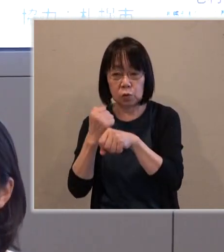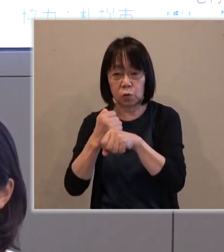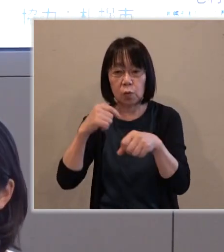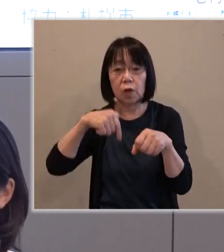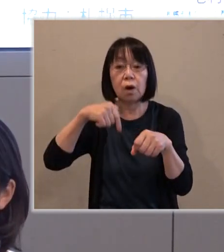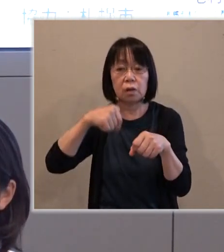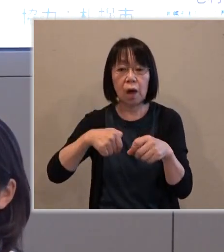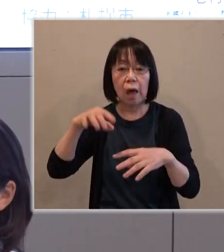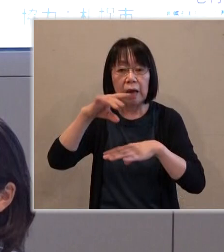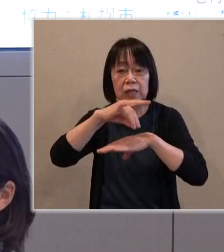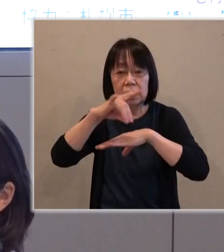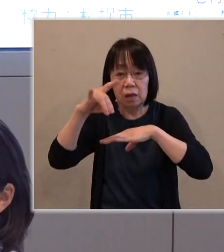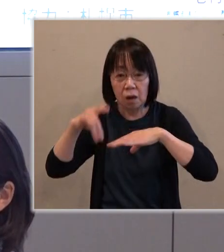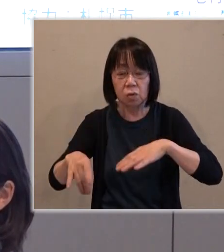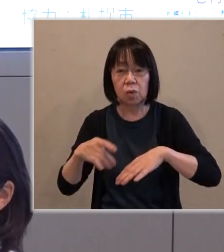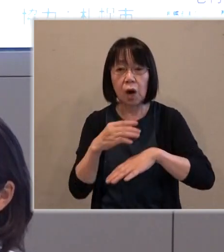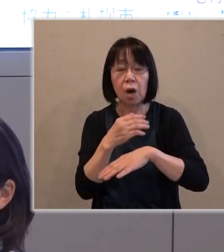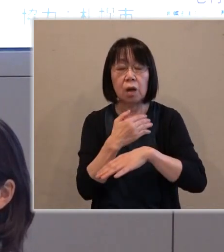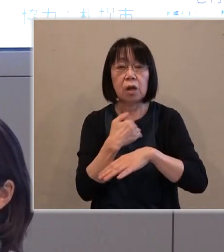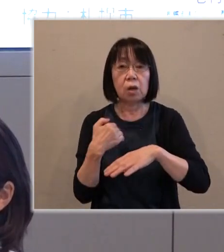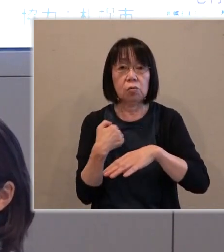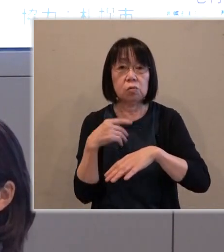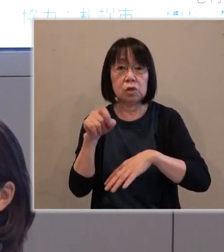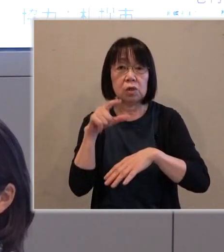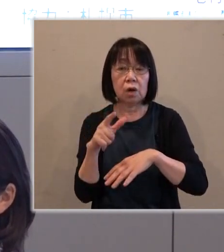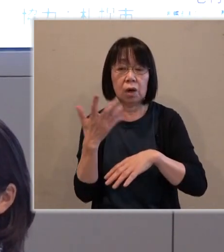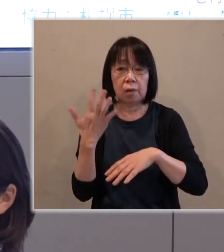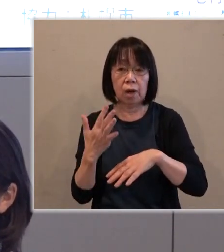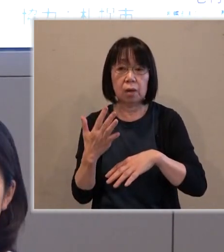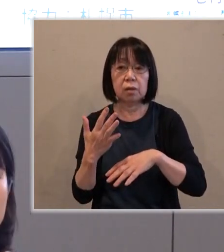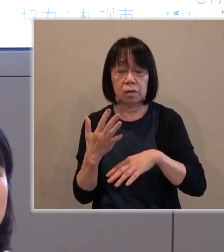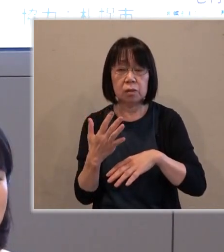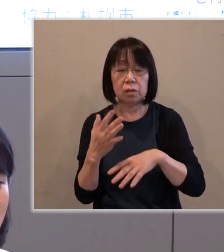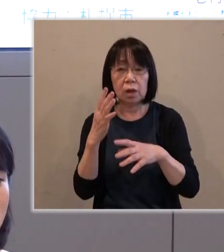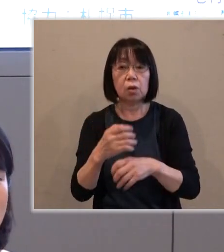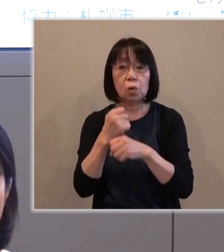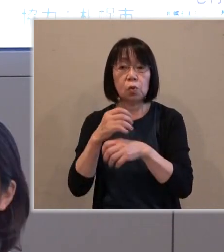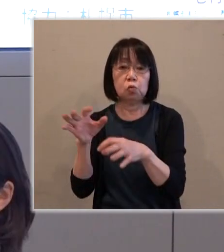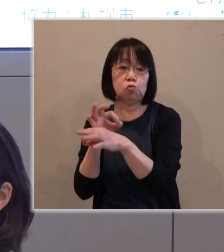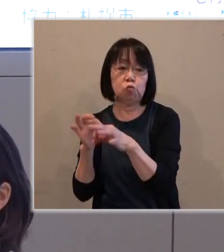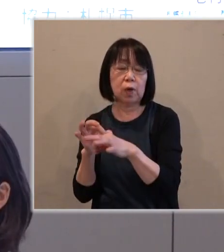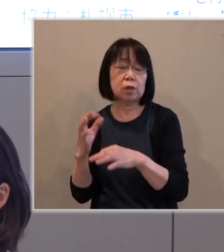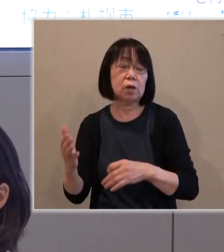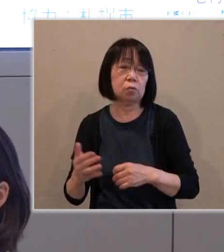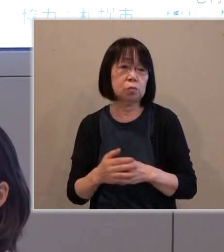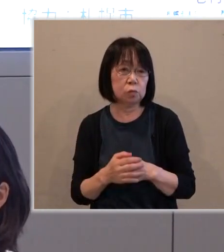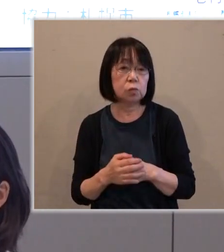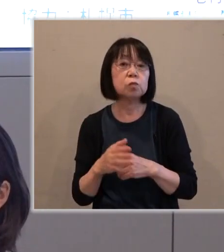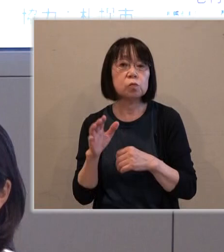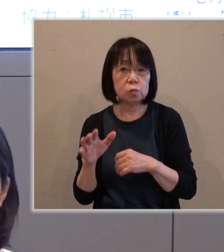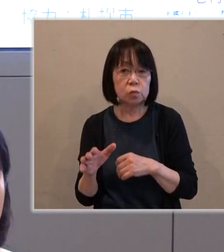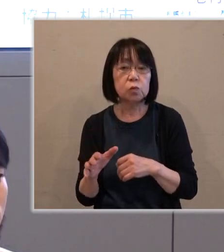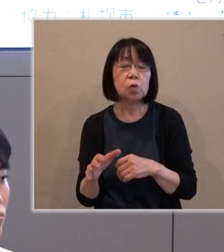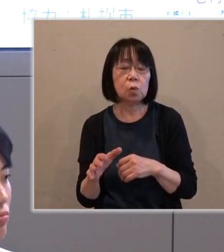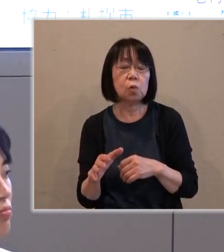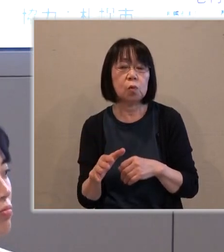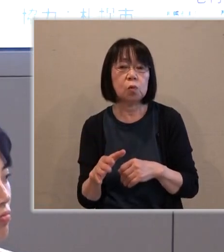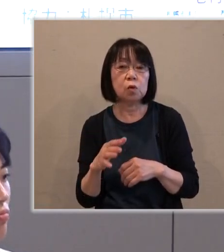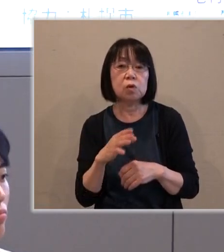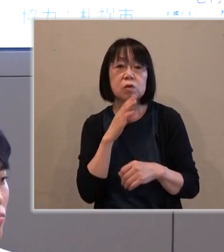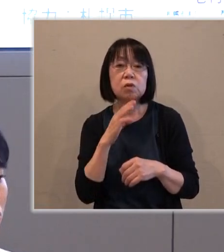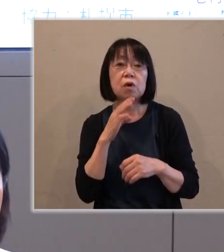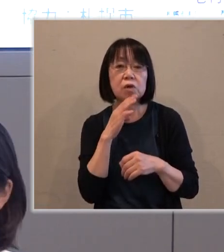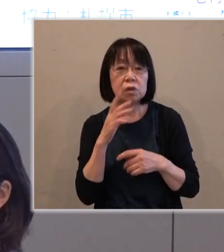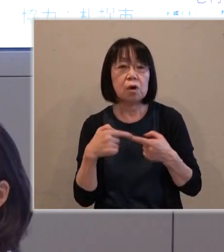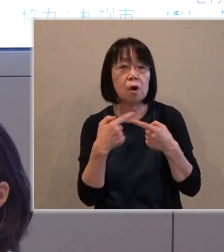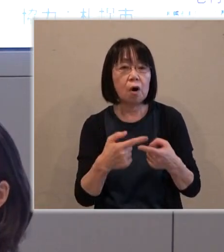そうすると自分で作った感覚がなくなってっちゃって、なんかあんまりこう、うまく入りきれないんだって、そんなことを高校生が言ってたんですよ。で実際その地